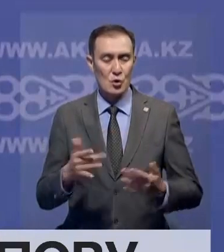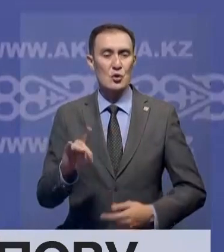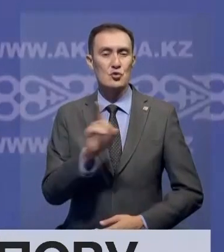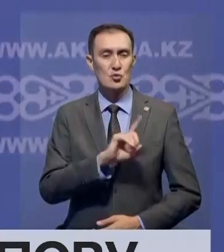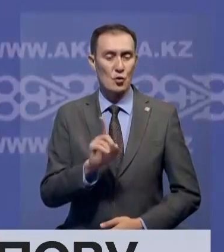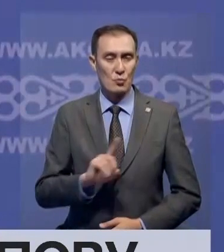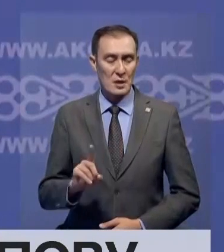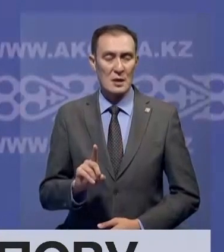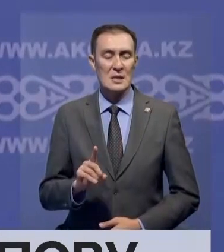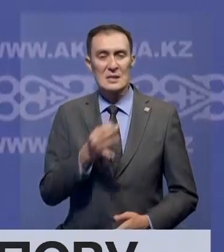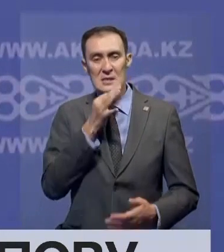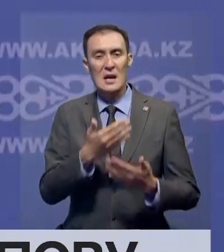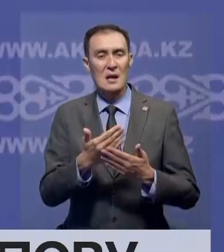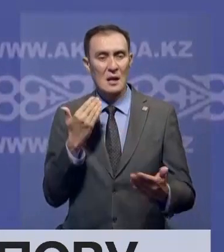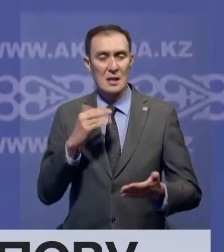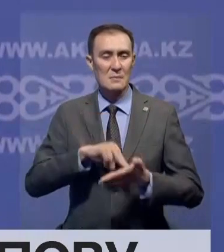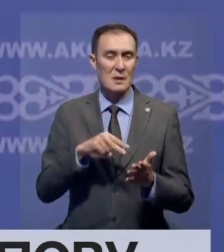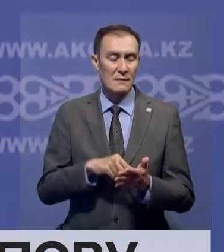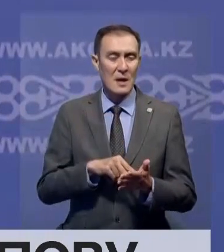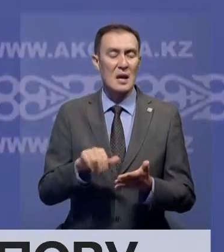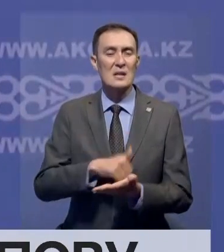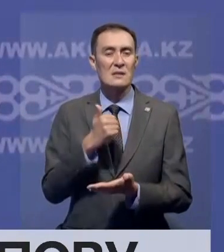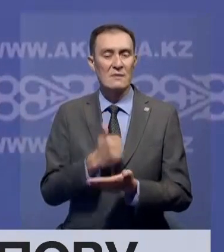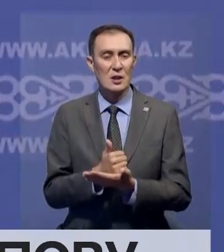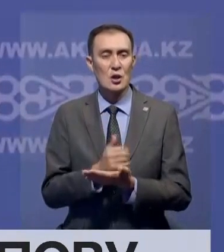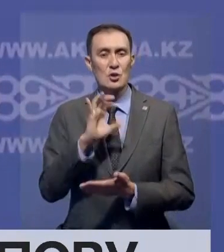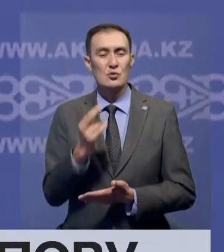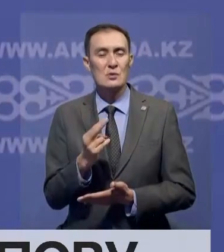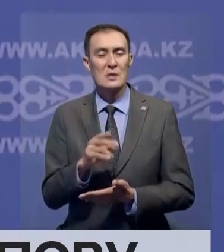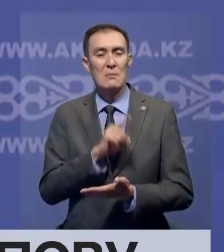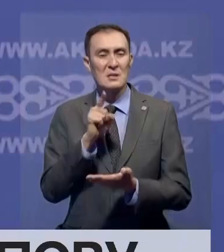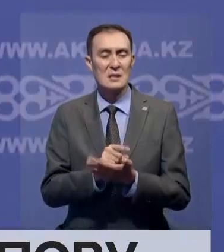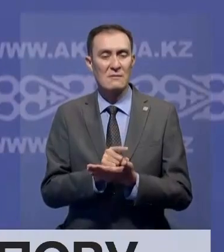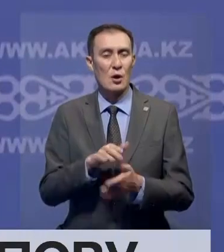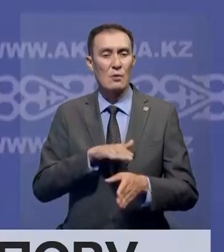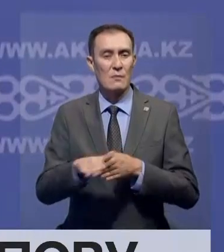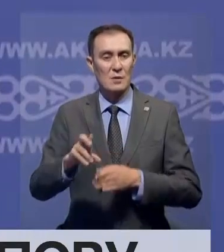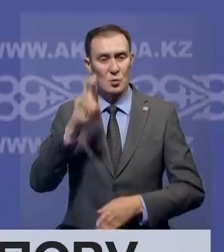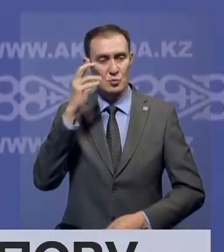чтобы спрогнозировать основные социальные обязательства государства.